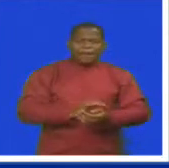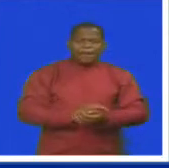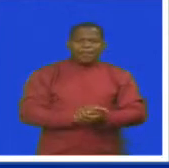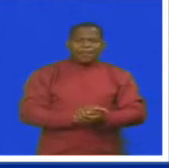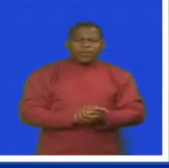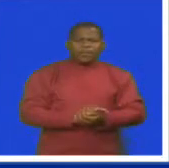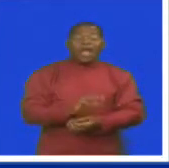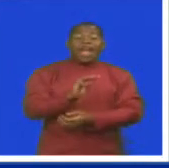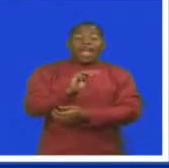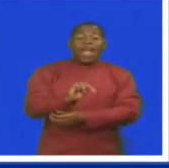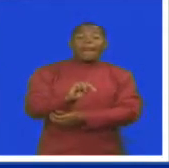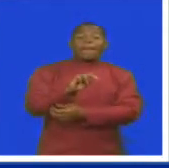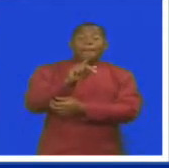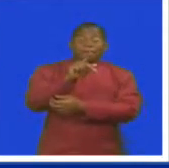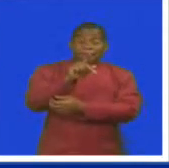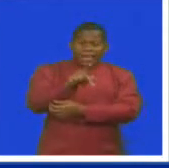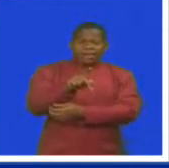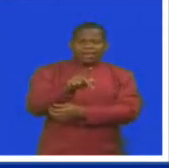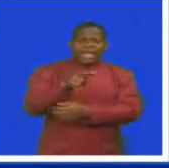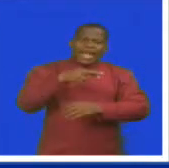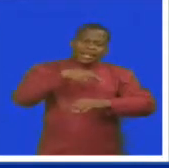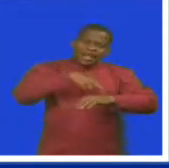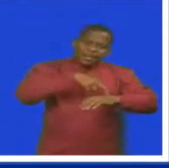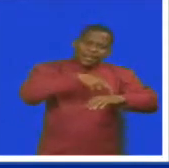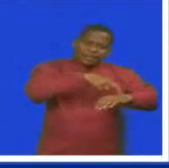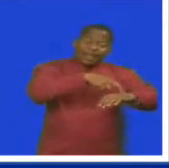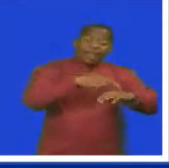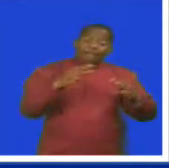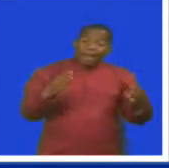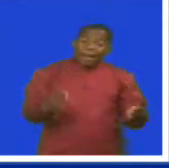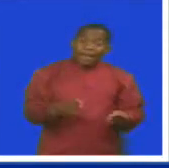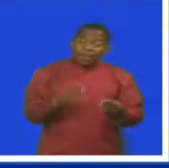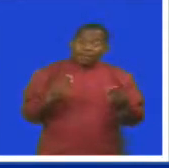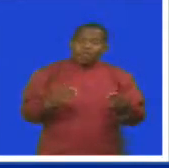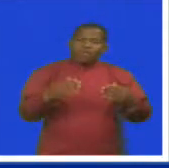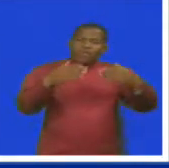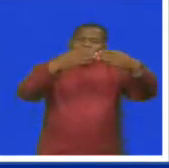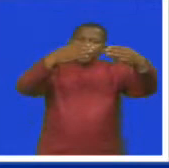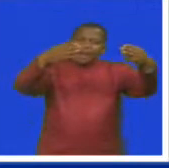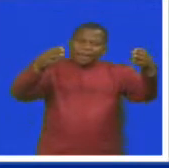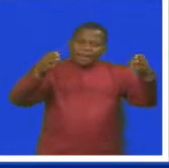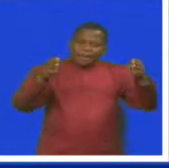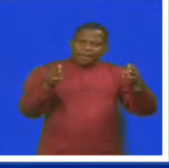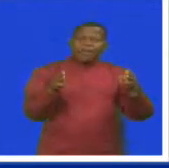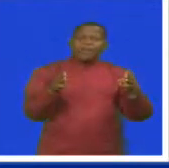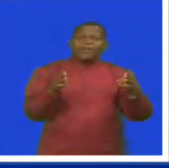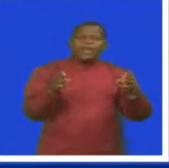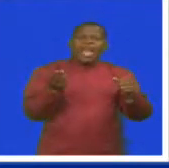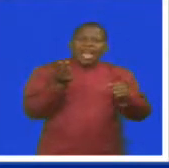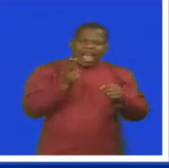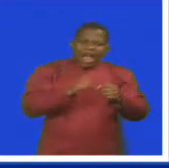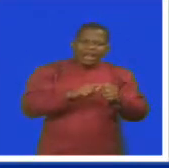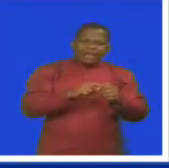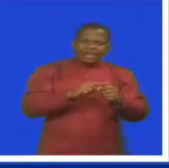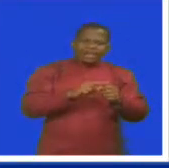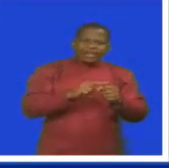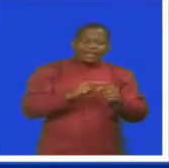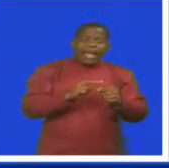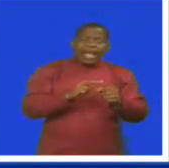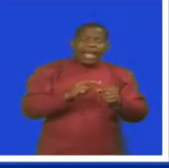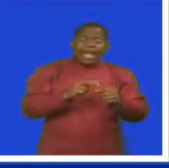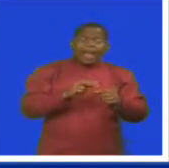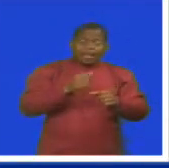bahlonishwa ngibona bamele labantu loko siphinde sibuke ukuthi lona le system yethu nje yetinkundla baleti nkundleni